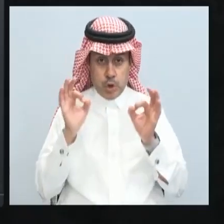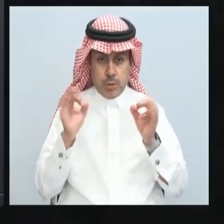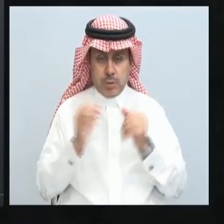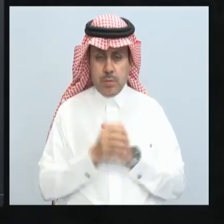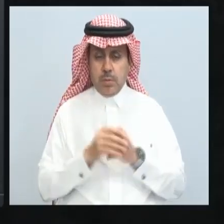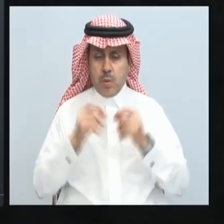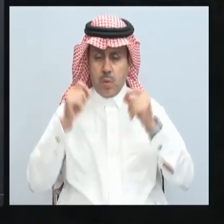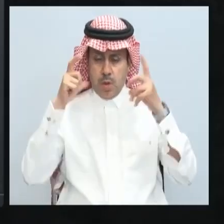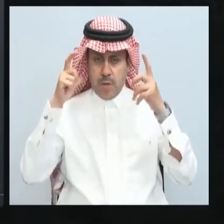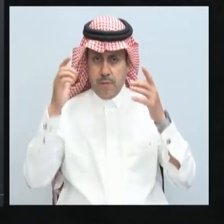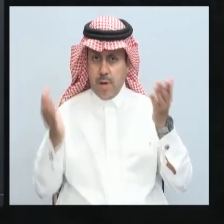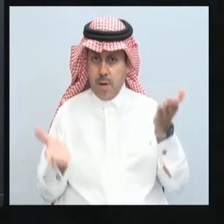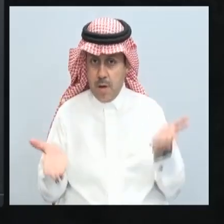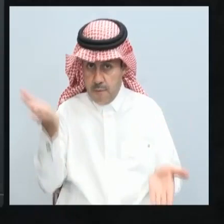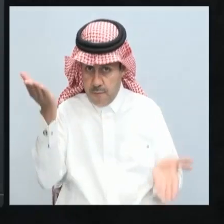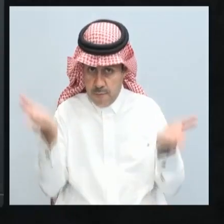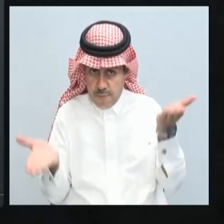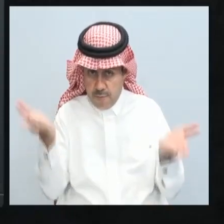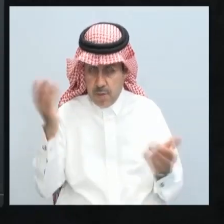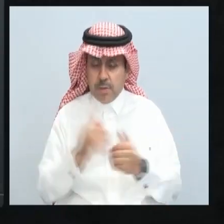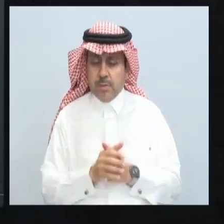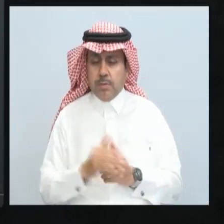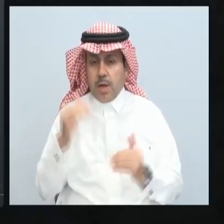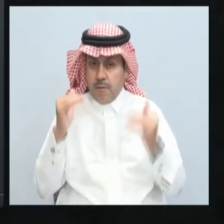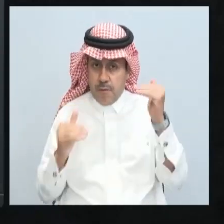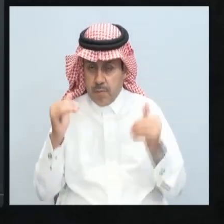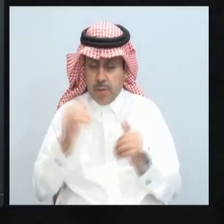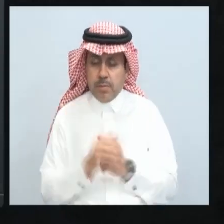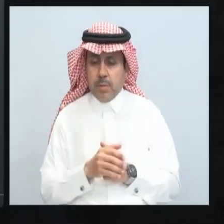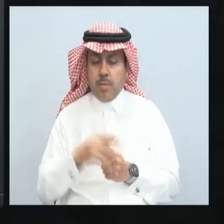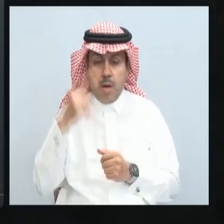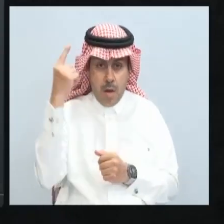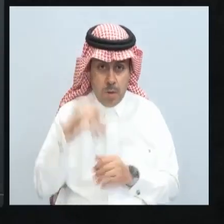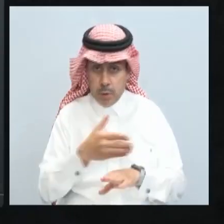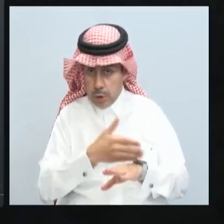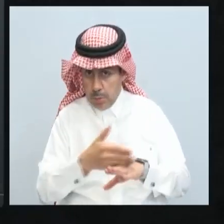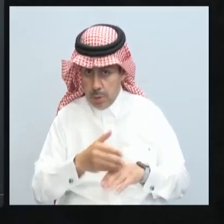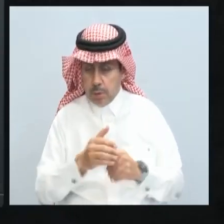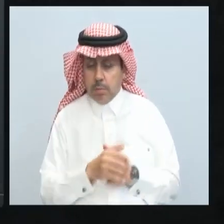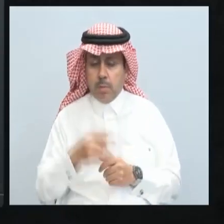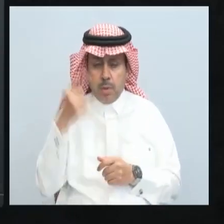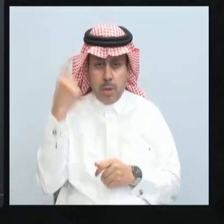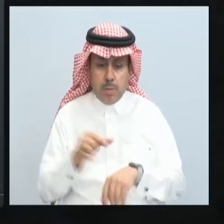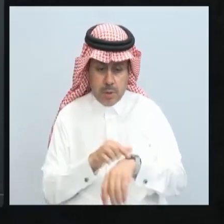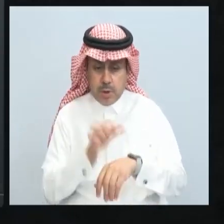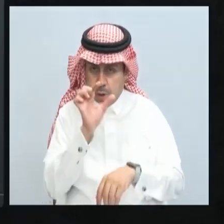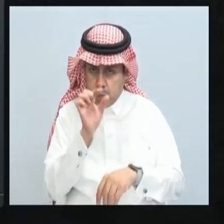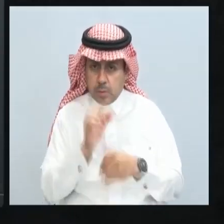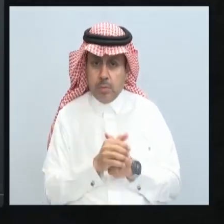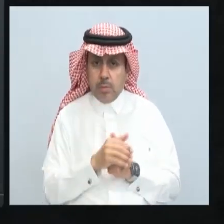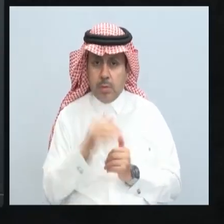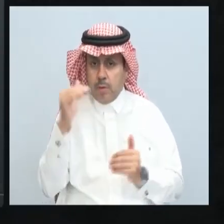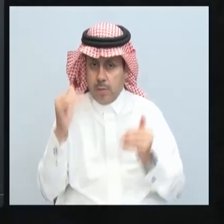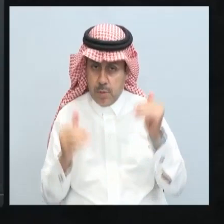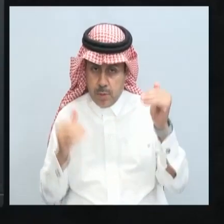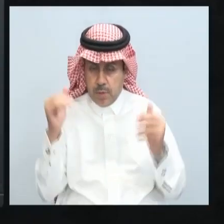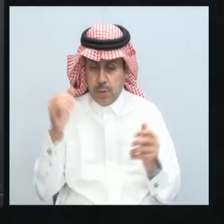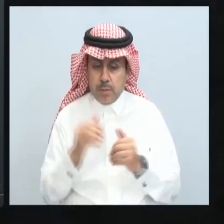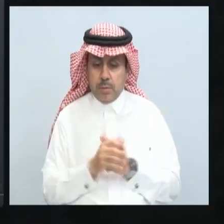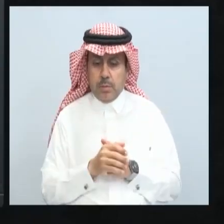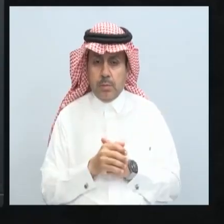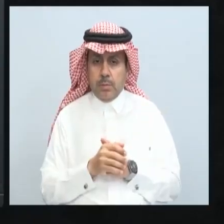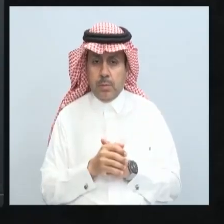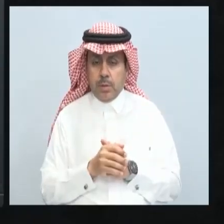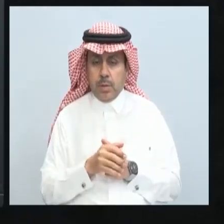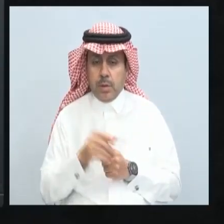ويعرف الفرق بين المحرمات على التابيد والمحرمات على التوقيت ويفرق بين هذه وهذه